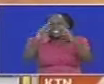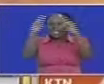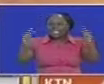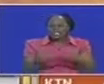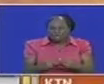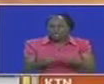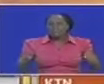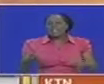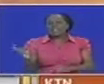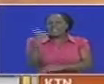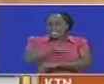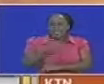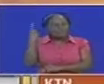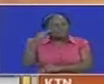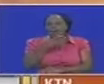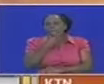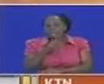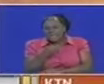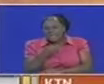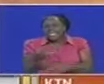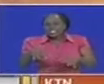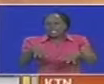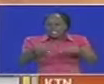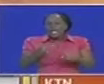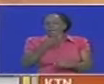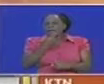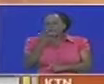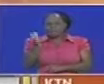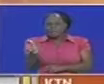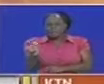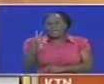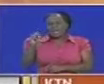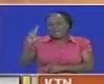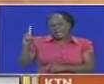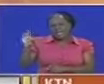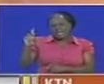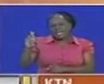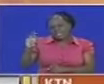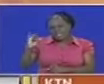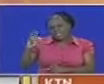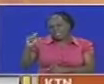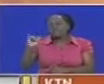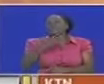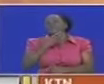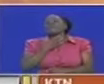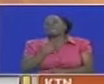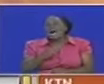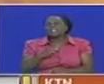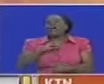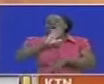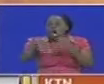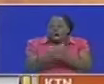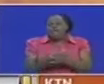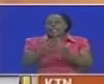wa wanaume? Haya ni kulingana na shirika la maendeleo ya wanaume, ambapo mwenyekiti wake Nderitu Njoka amewataka wanaume wote kuadhimisha siku